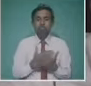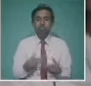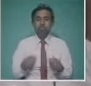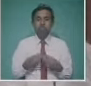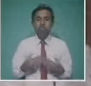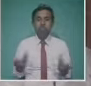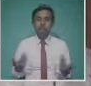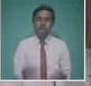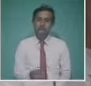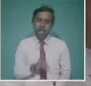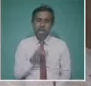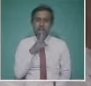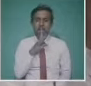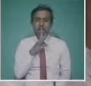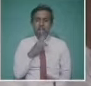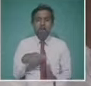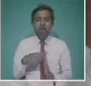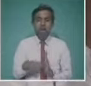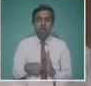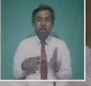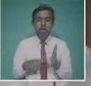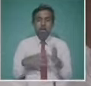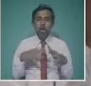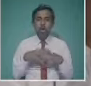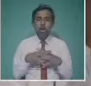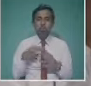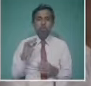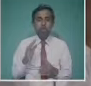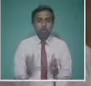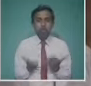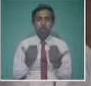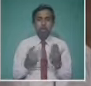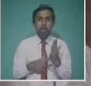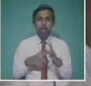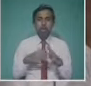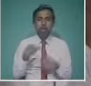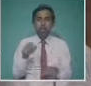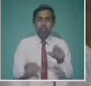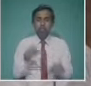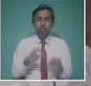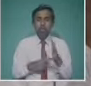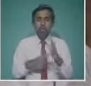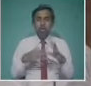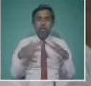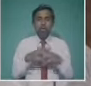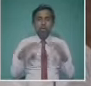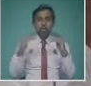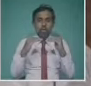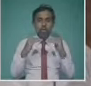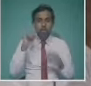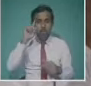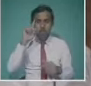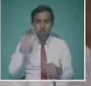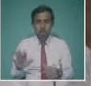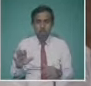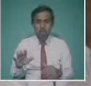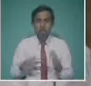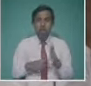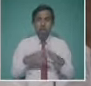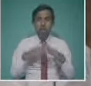දෙන්න. ලැජ්ජයි. ඒතකොට රටේ නීතිය ක්‍රියාත්මක කරන රටේ ජනතාව නීතිය සාධාරණත්වයේ බලාපොරොත්තු වෙන